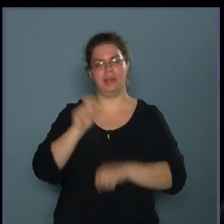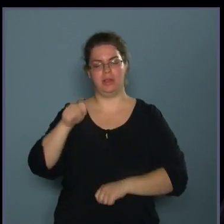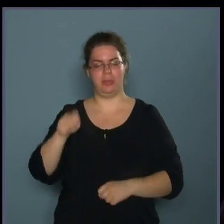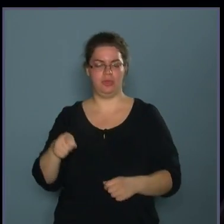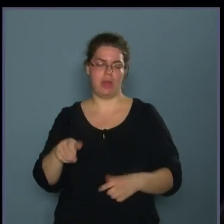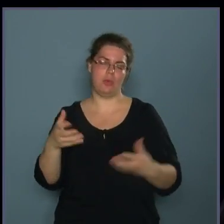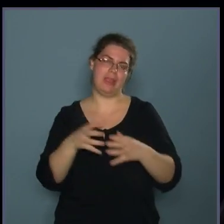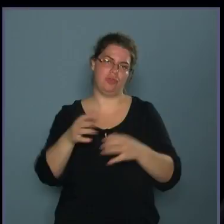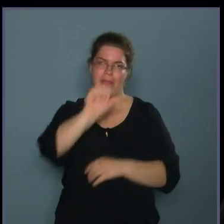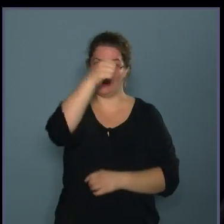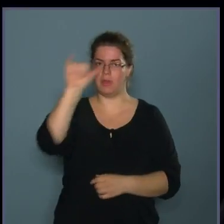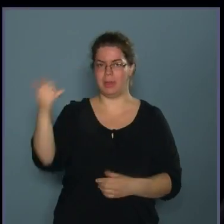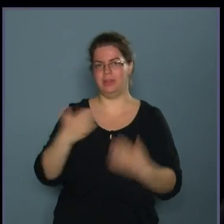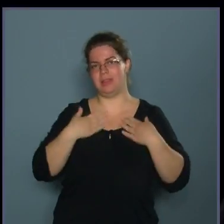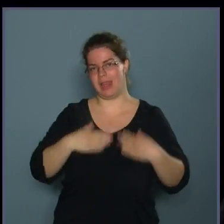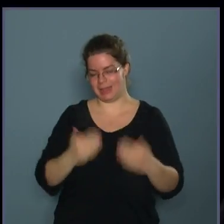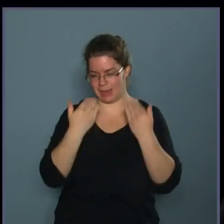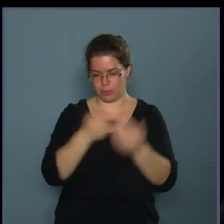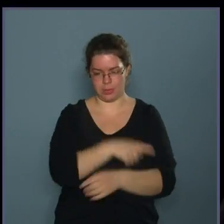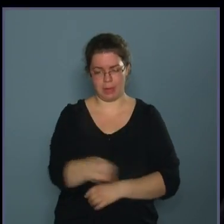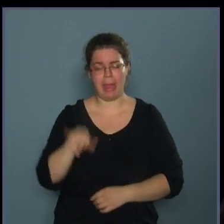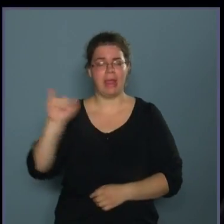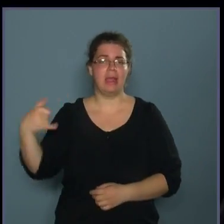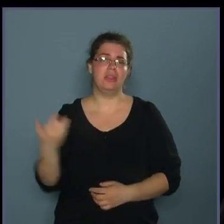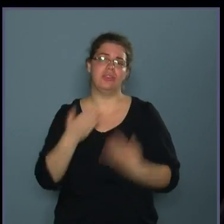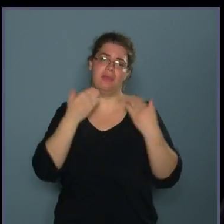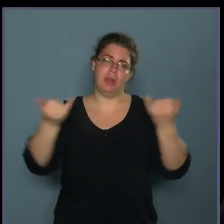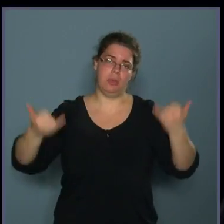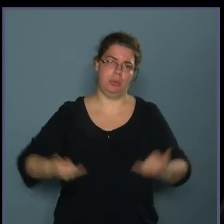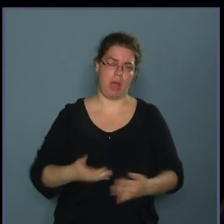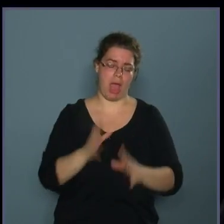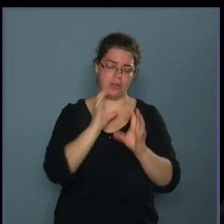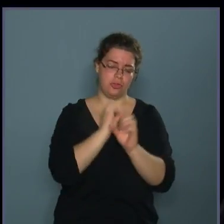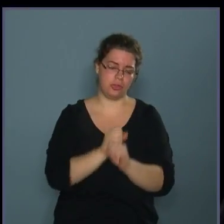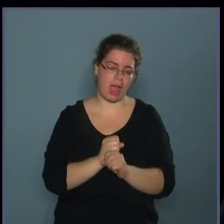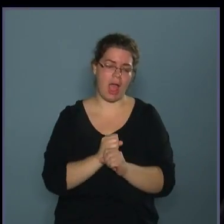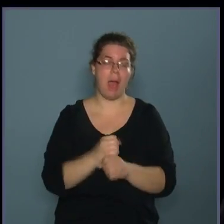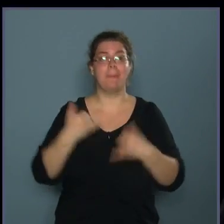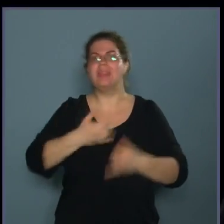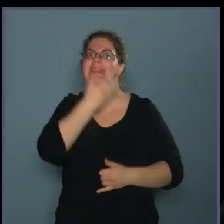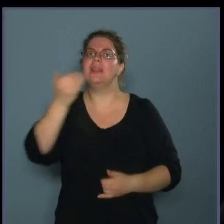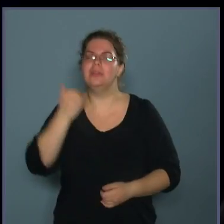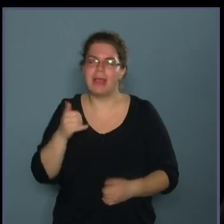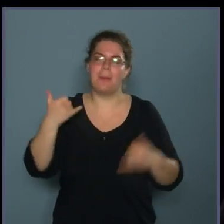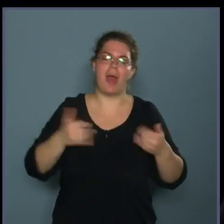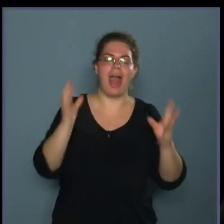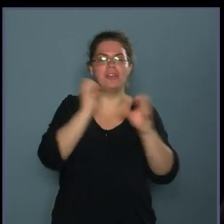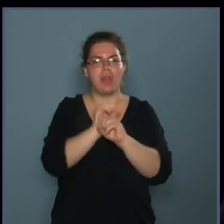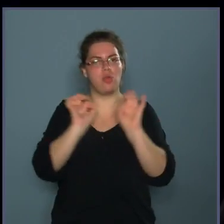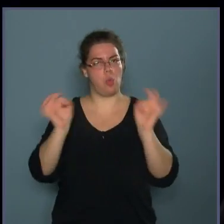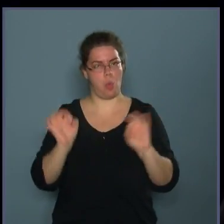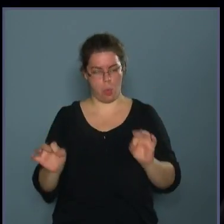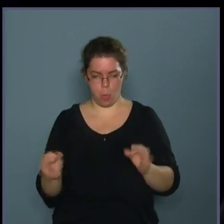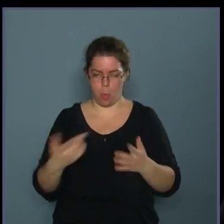képviselőtestület nevében is szeretettel köszöntelek benneteket. Kívánom, hogy a mai este a mai délután és a mai este az jól